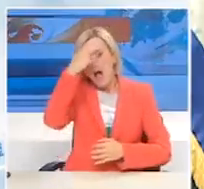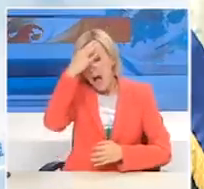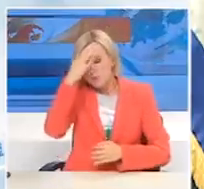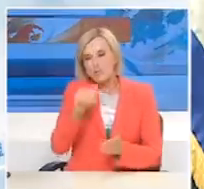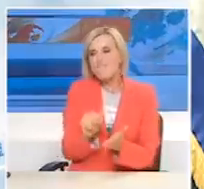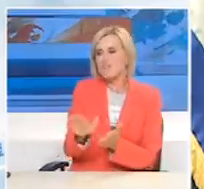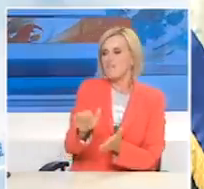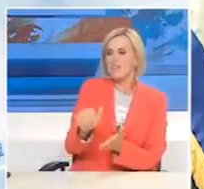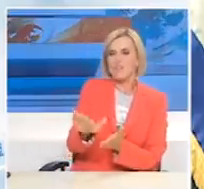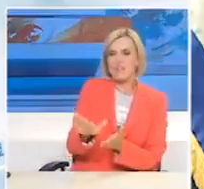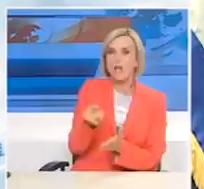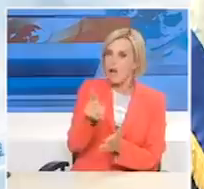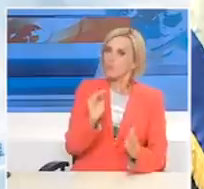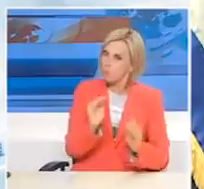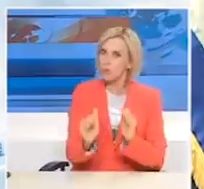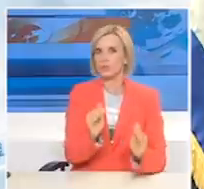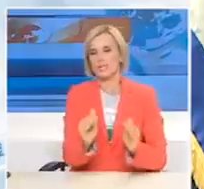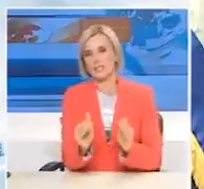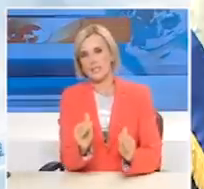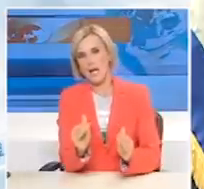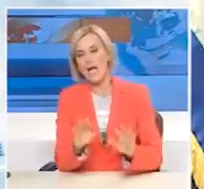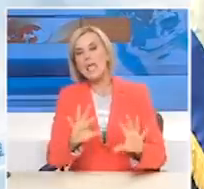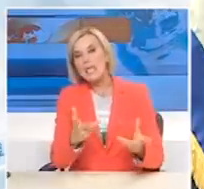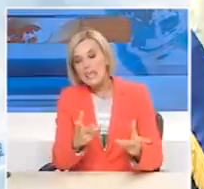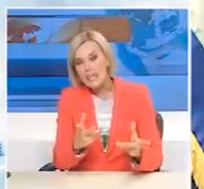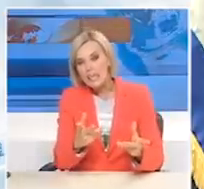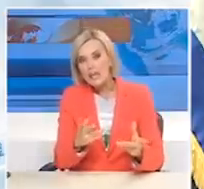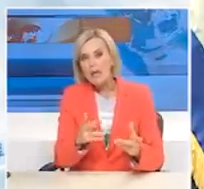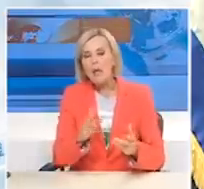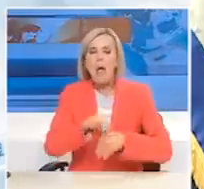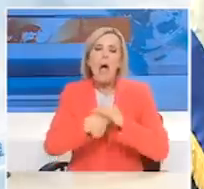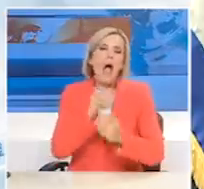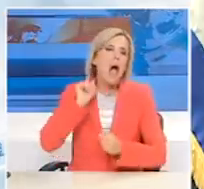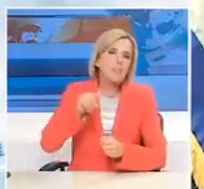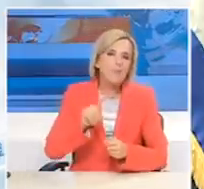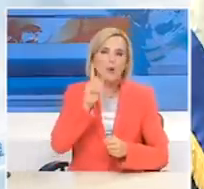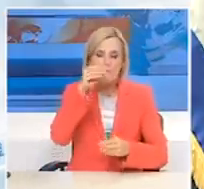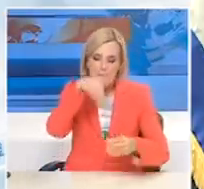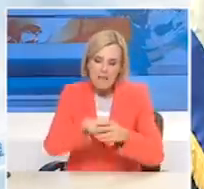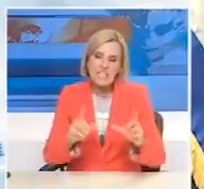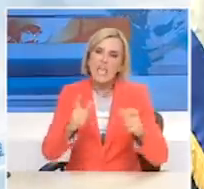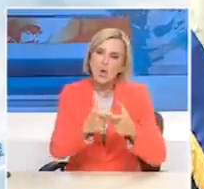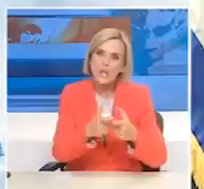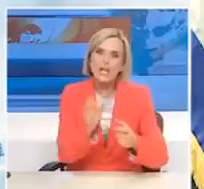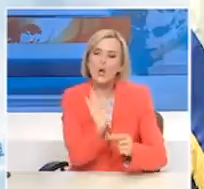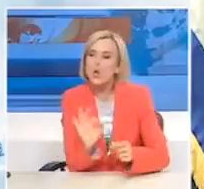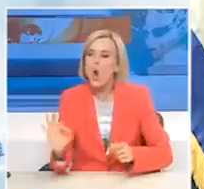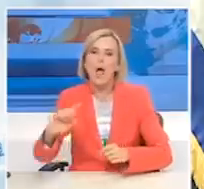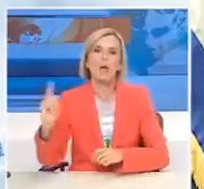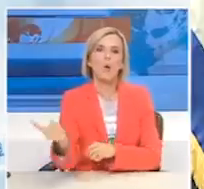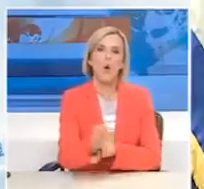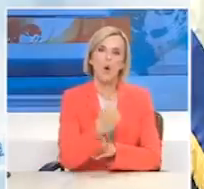άλλο λόγο. Δεν είναι απαραίτητο αυτό το κρούσμα να ξεκίνησε κάτι τότε, γιατί θα το βλέπαμε πιο νωρίς στην πατρίδα. Άρα έχει